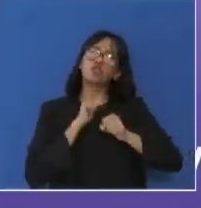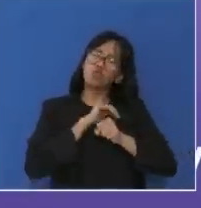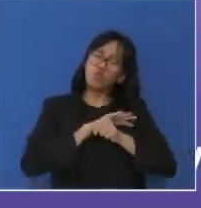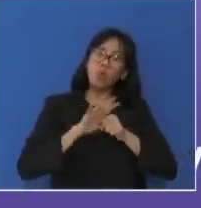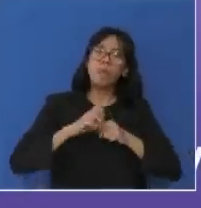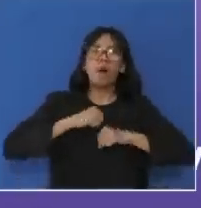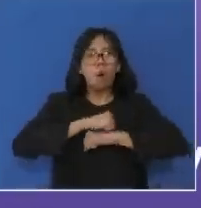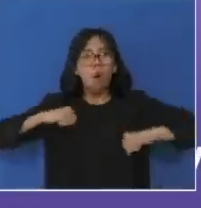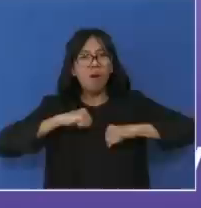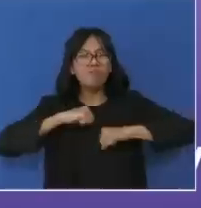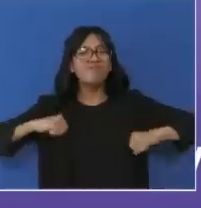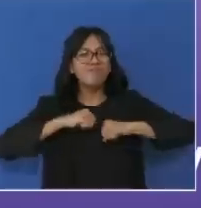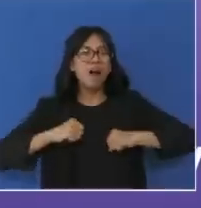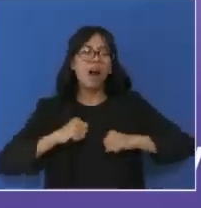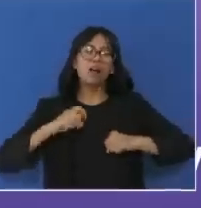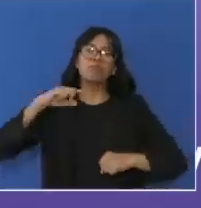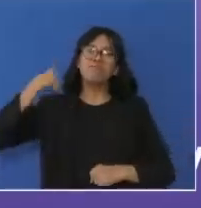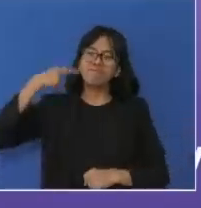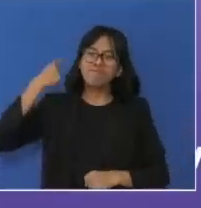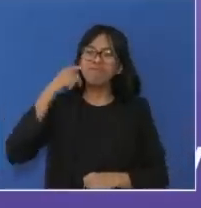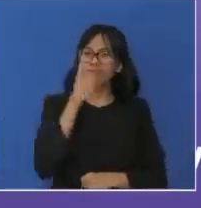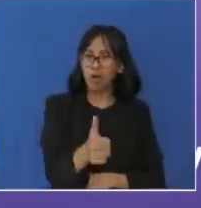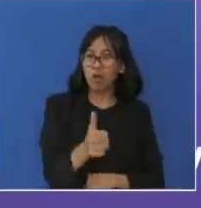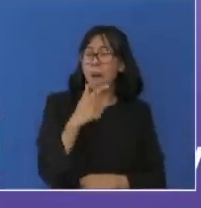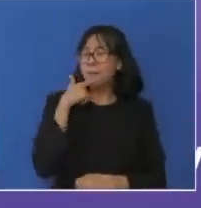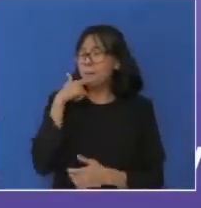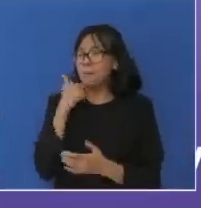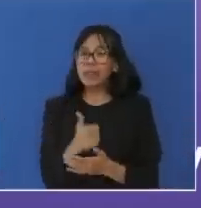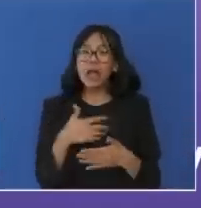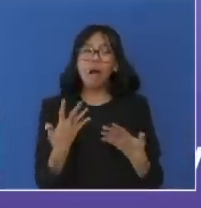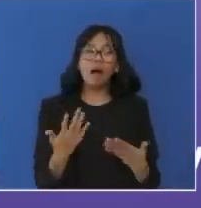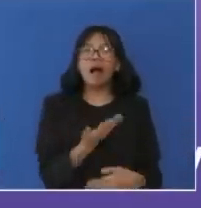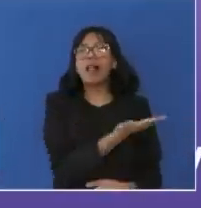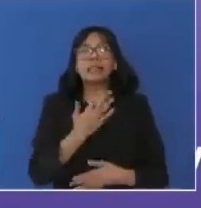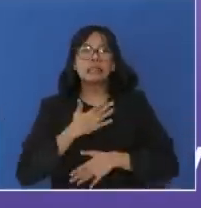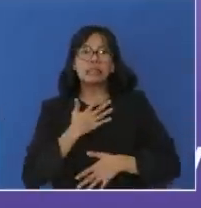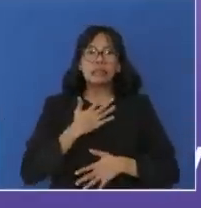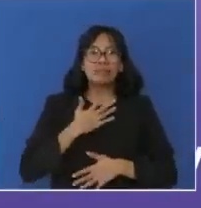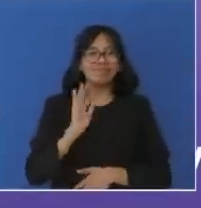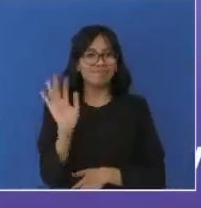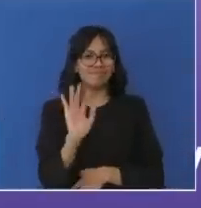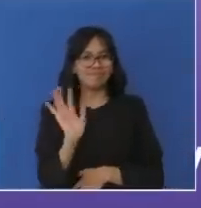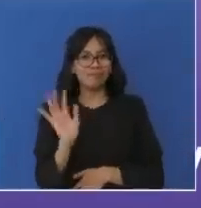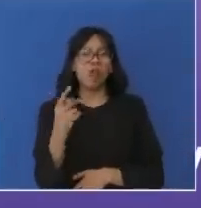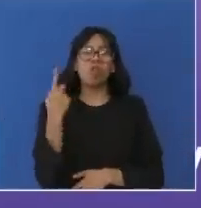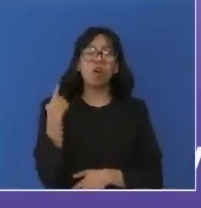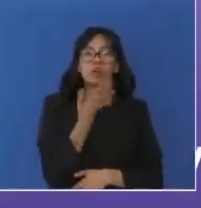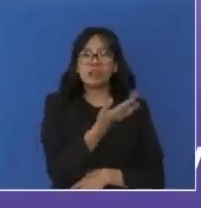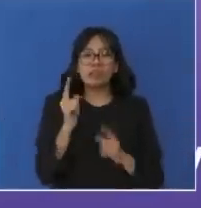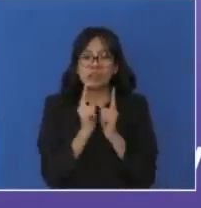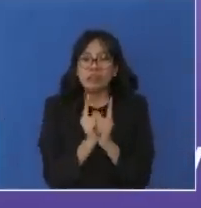dan olahraga lah yang teratur yang penting tidak panik Hai jaga